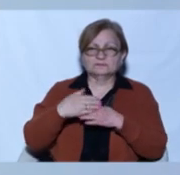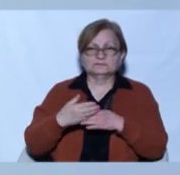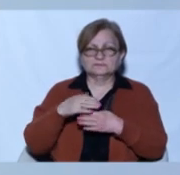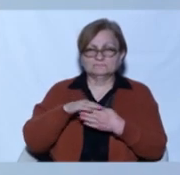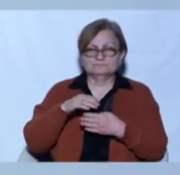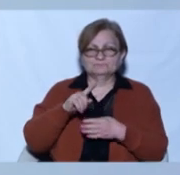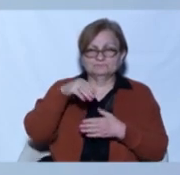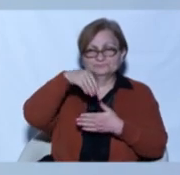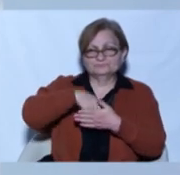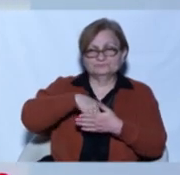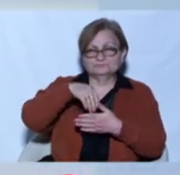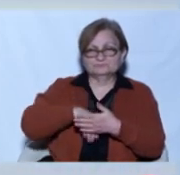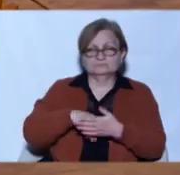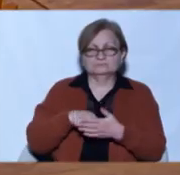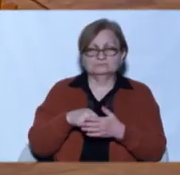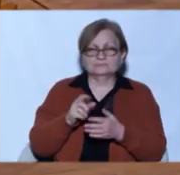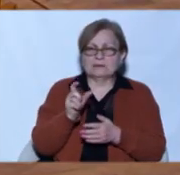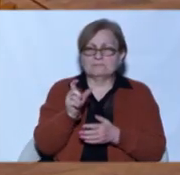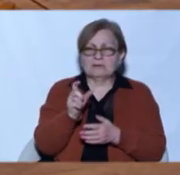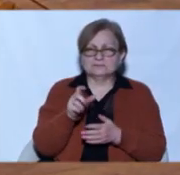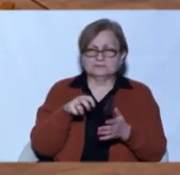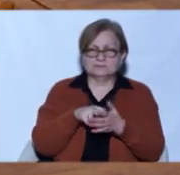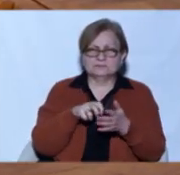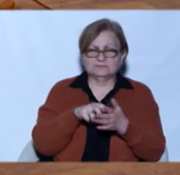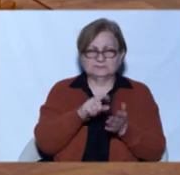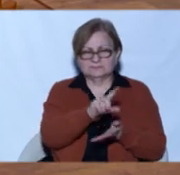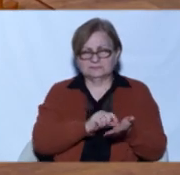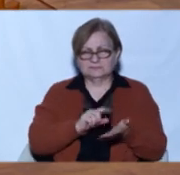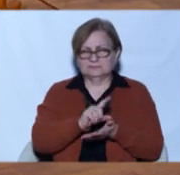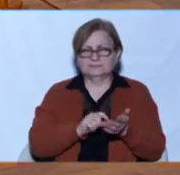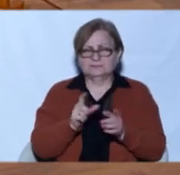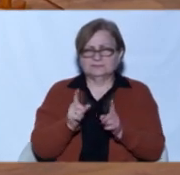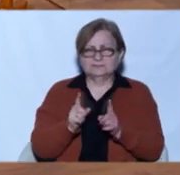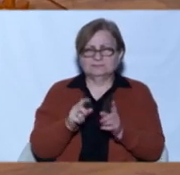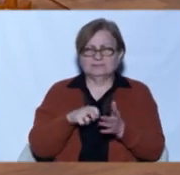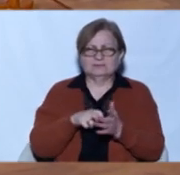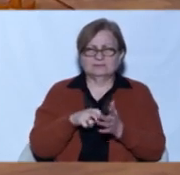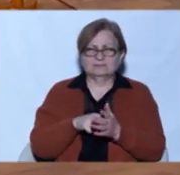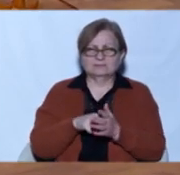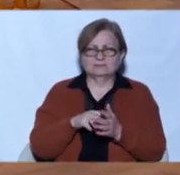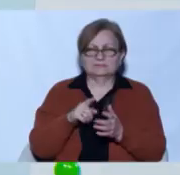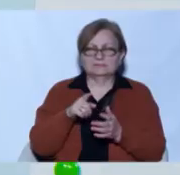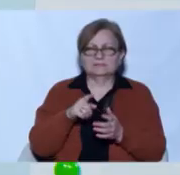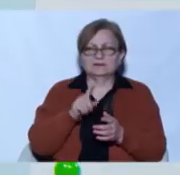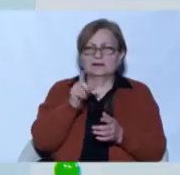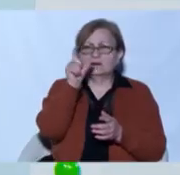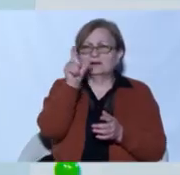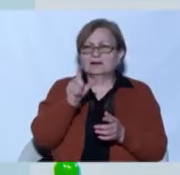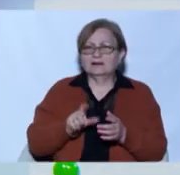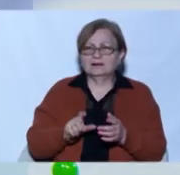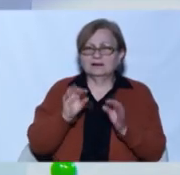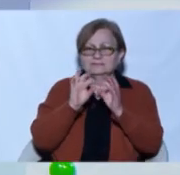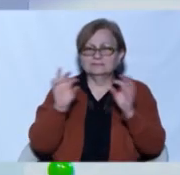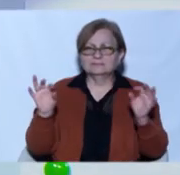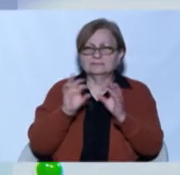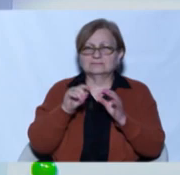რომელშიც ჩავაწყობთ პატარა ბარათებზე ამოწერილ ტექსტის იმ ეპიზოდებს, რომლებიც